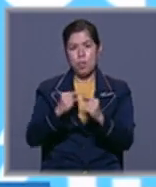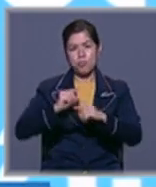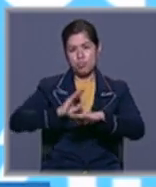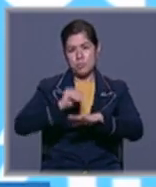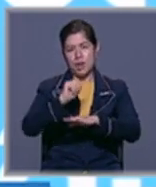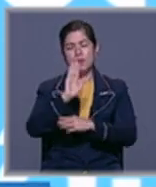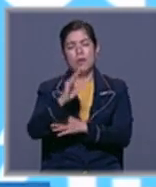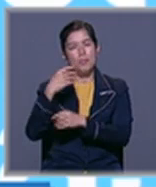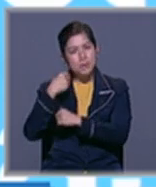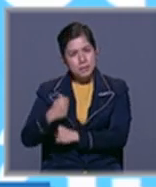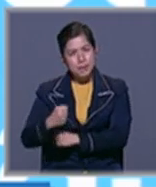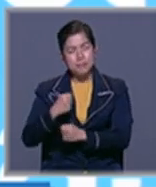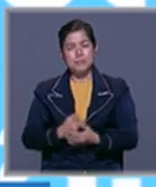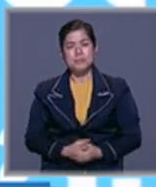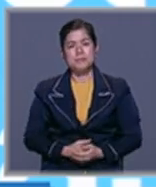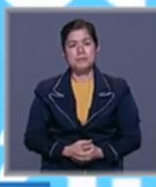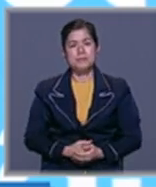ประชาธิปัตย์ในอนาคต